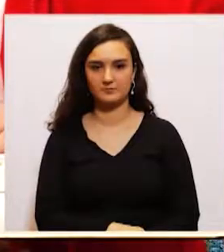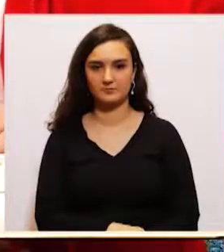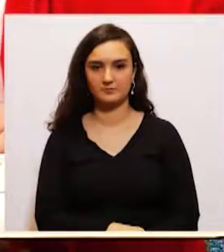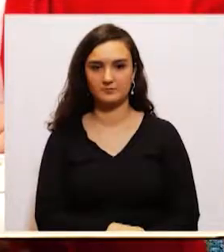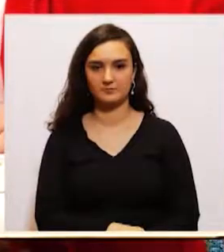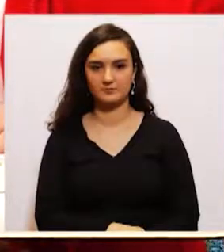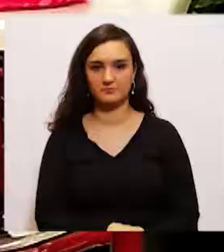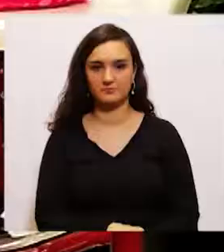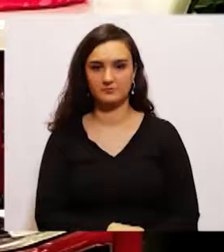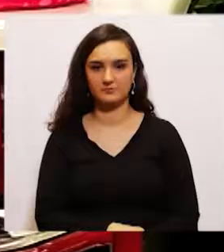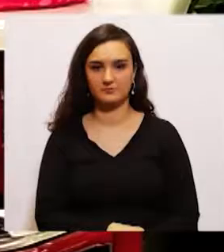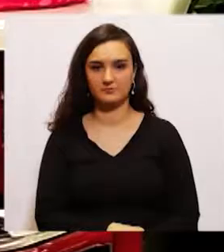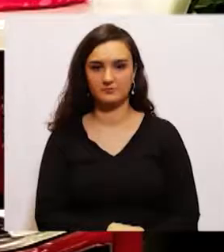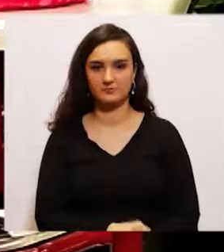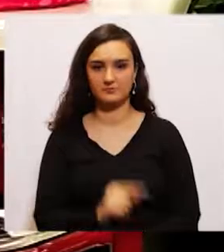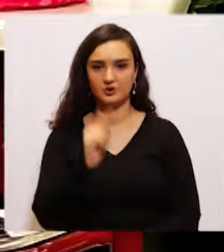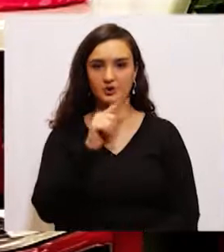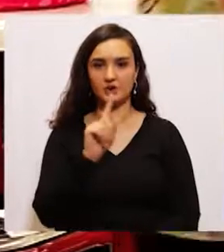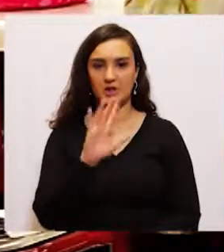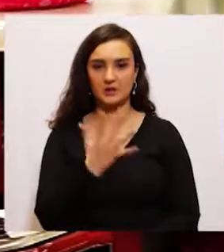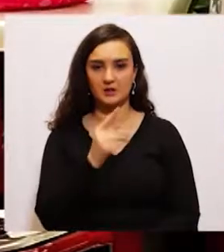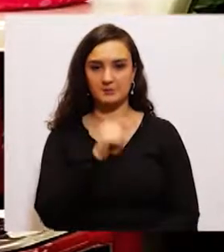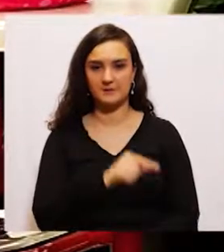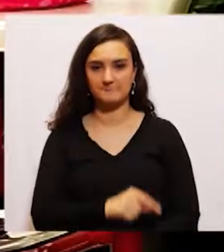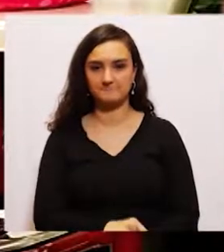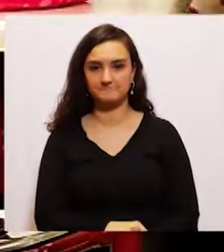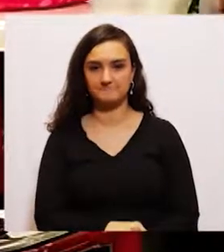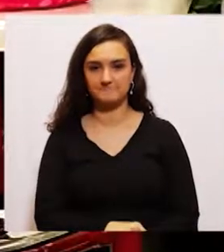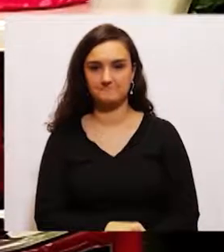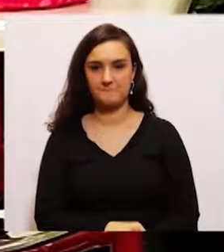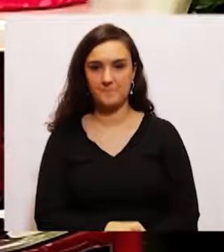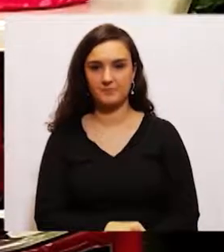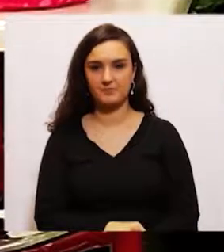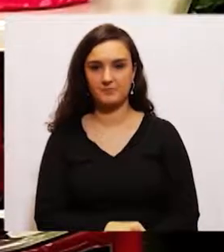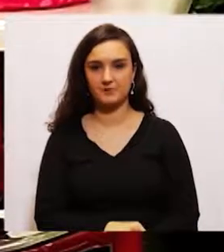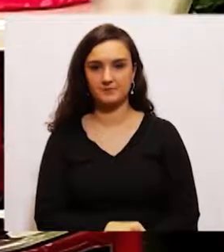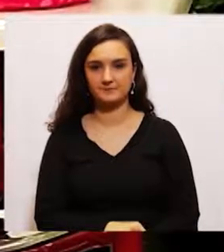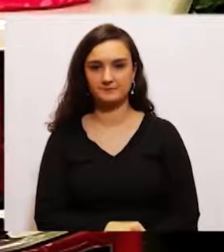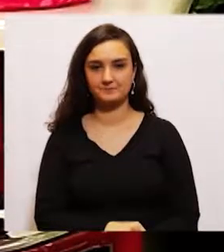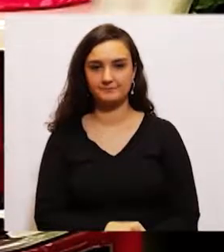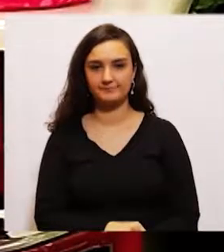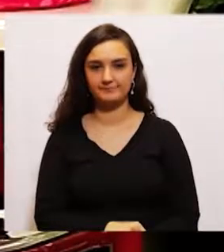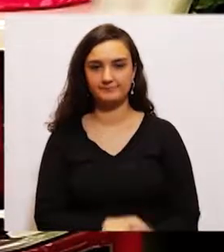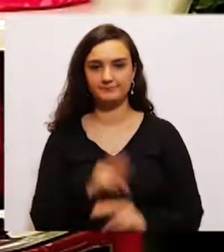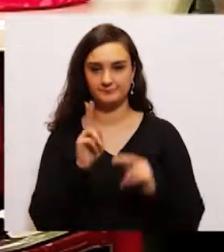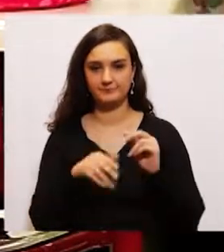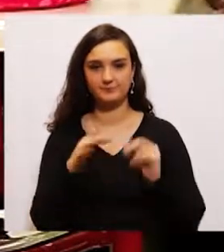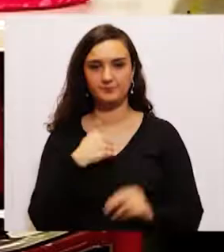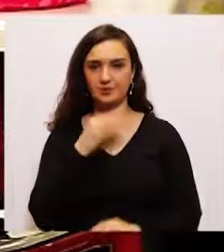ფუნჯი. აბა იქით რა ხდება? ჰმ, მორჩეთ უკვე გოგოებო, დაამთავრე? მე ჯერ